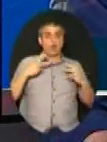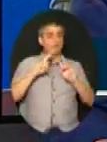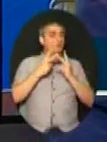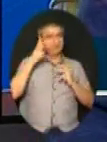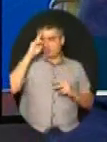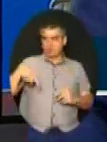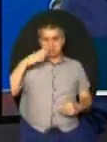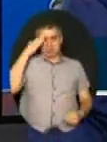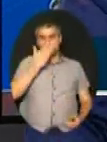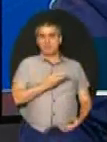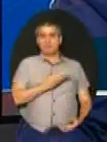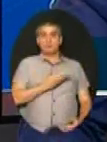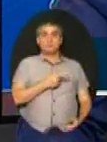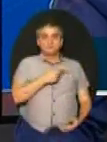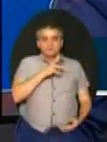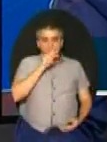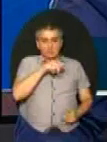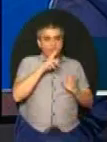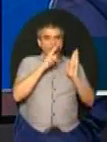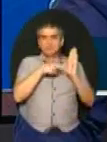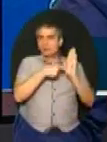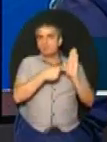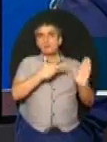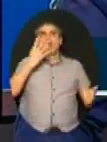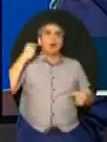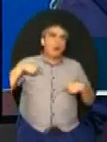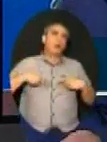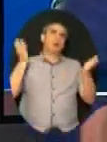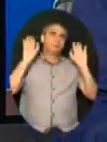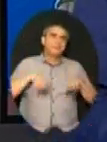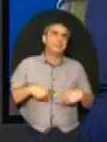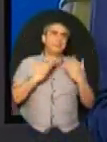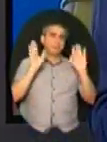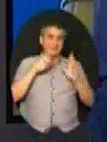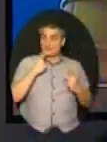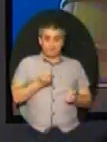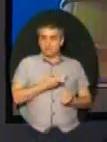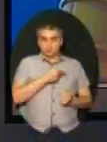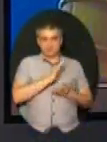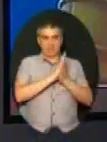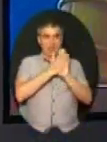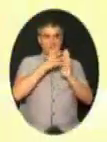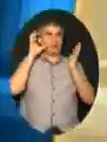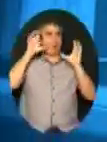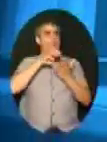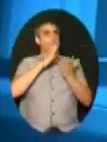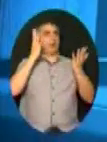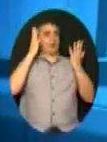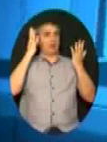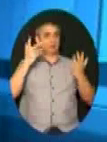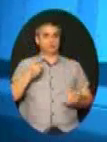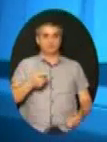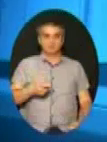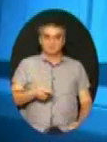הליכוד לא מכירים אותה, דשים במודעה הזאת פה במשך ימים שלמים, ועצם הפרסום הזה זה עושה. שימו, למה אתה מסיים את המודעה? אם היא יצר